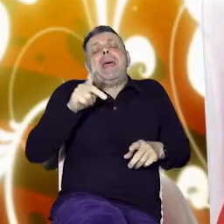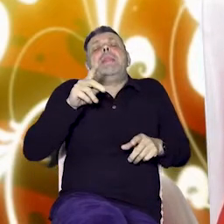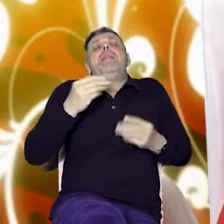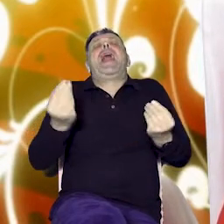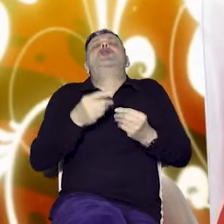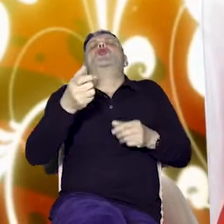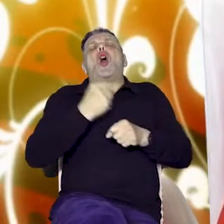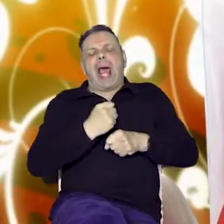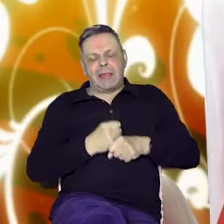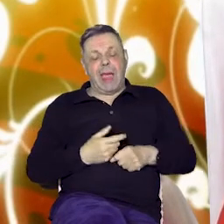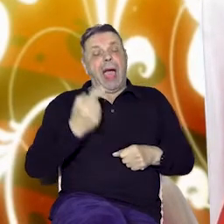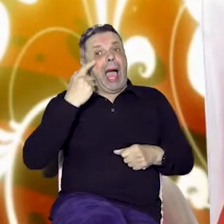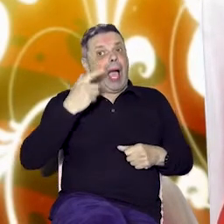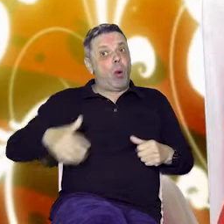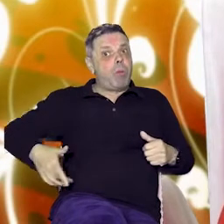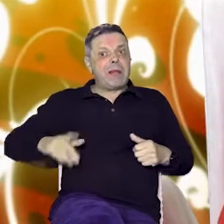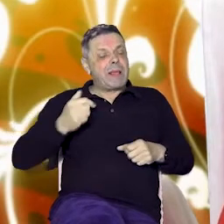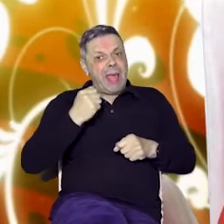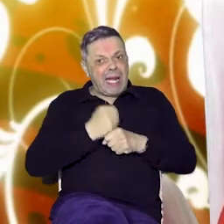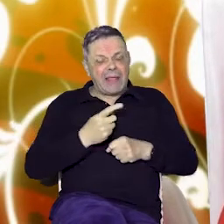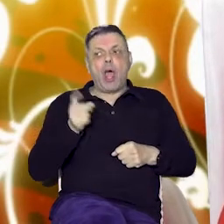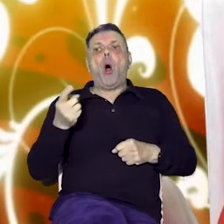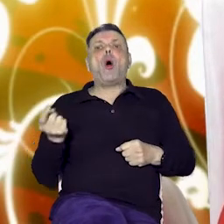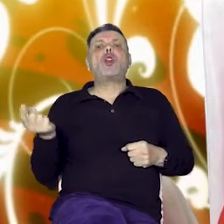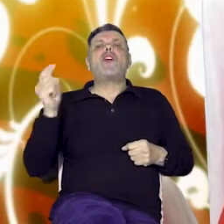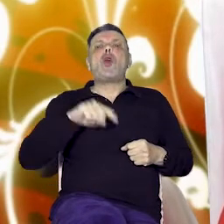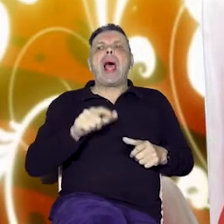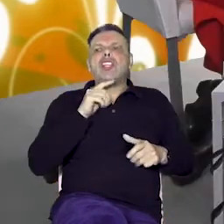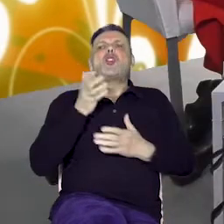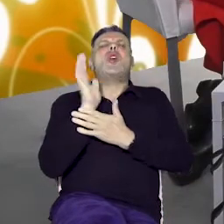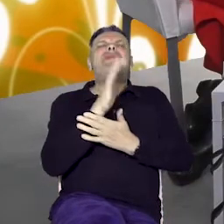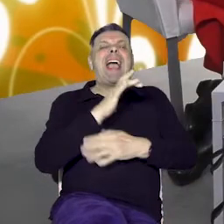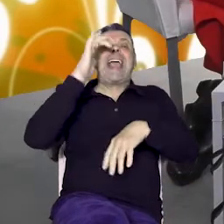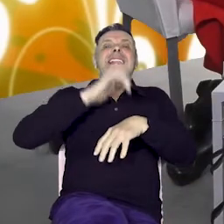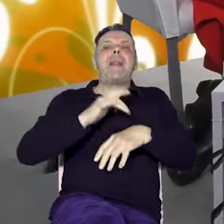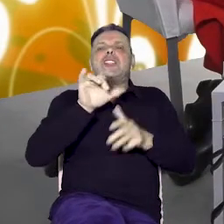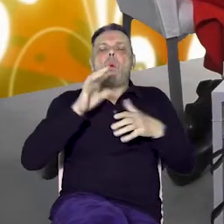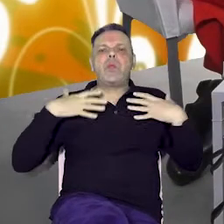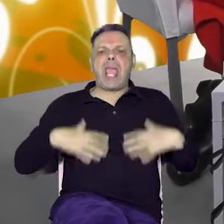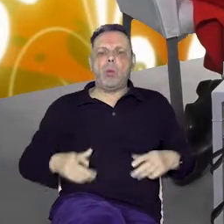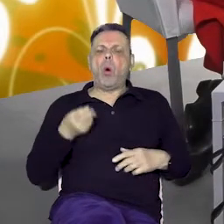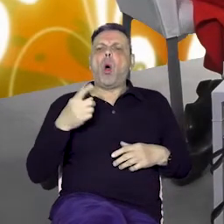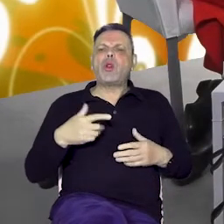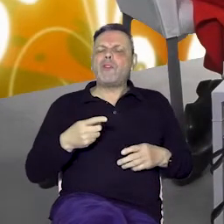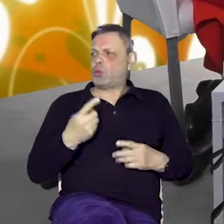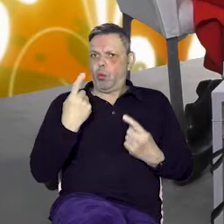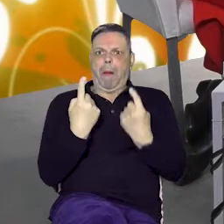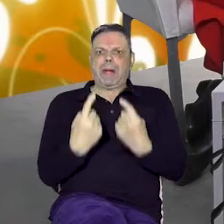bubrezi ne rade, otrovi dolaze do svake stanice u tijelu. Znači, otrovi su prisutni u krvi.